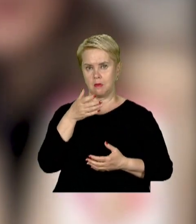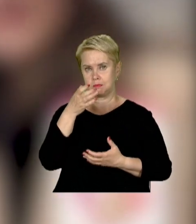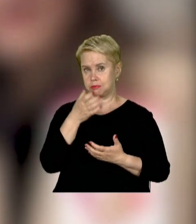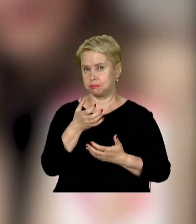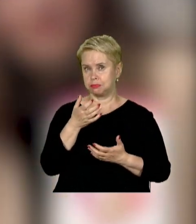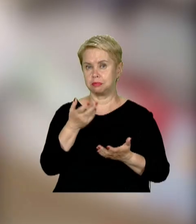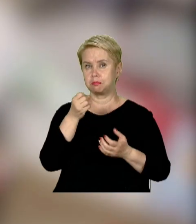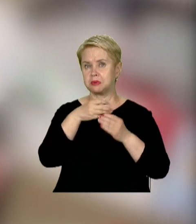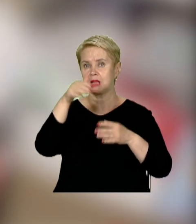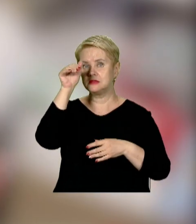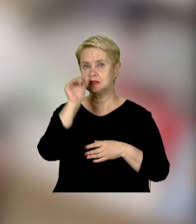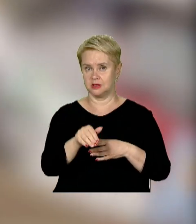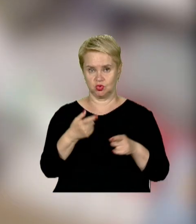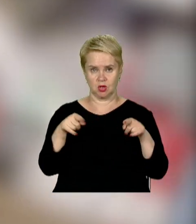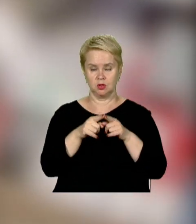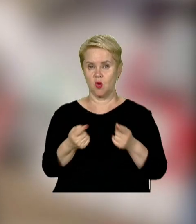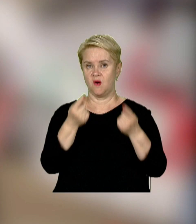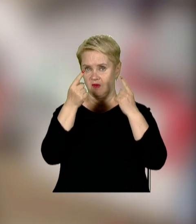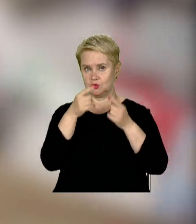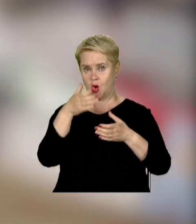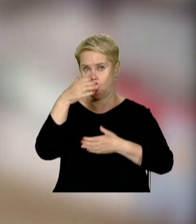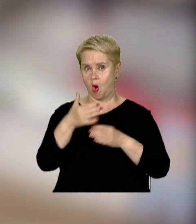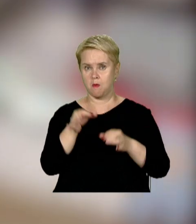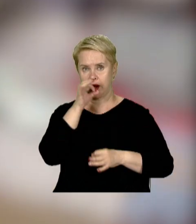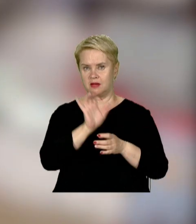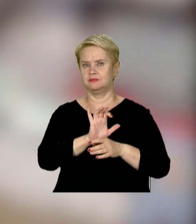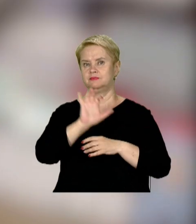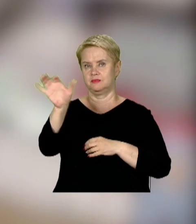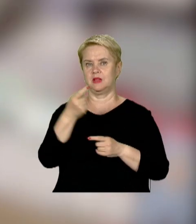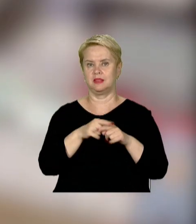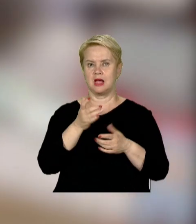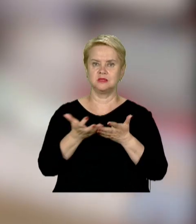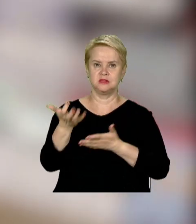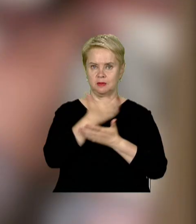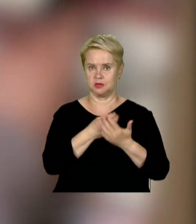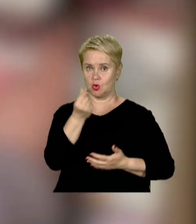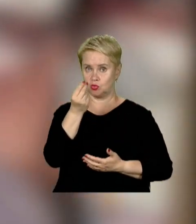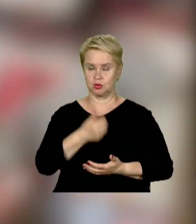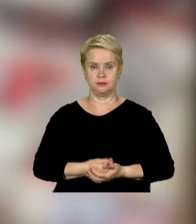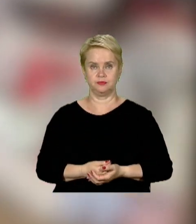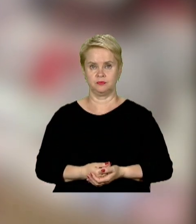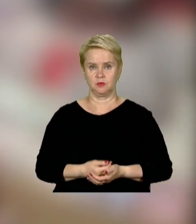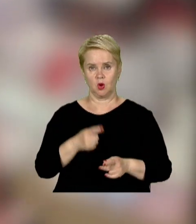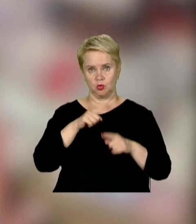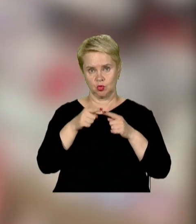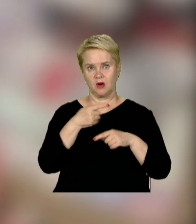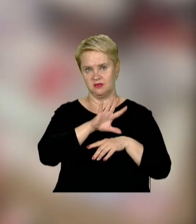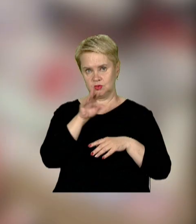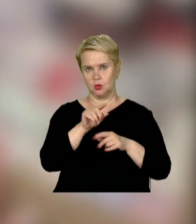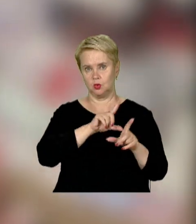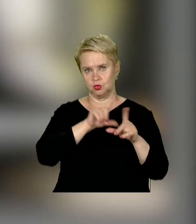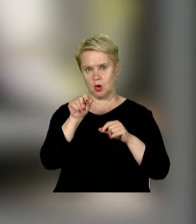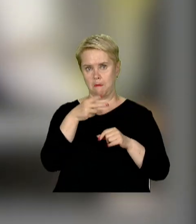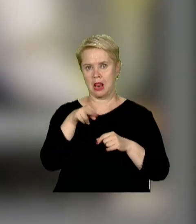почти 15 тысяч. Ось таку величезну коробку ліків вдалося придбати на зібрані кошти. І дуже скоро це все уїжджає